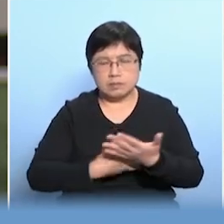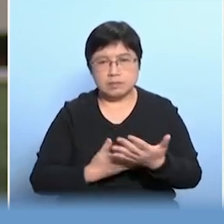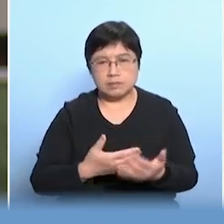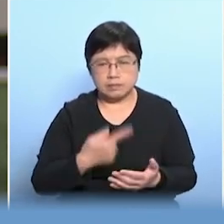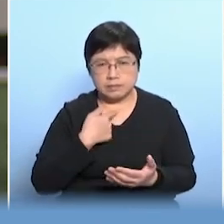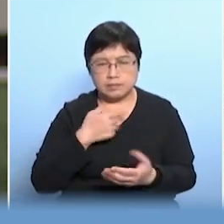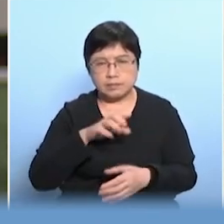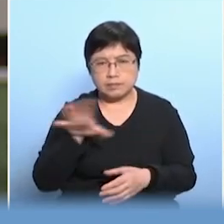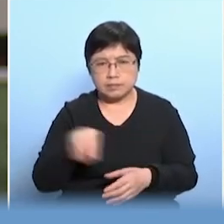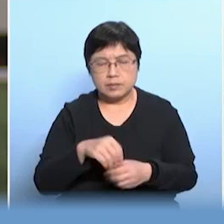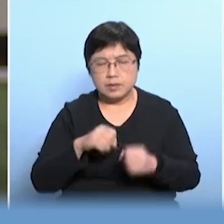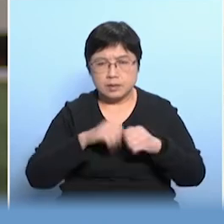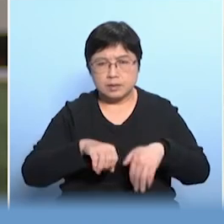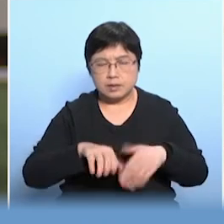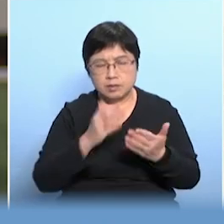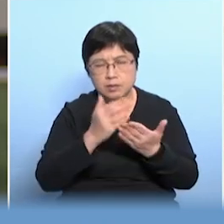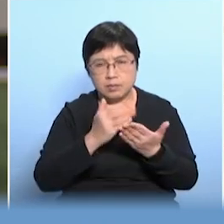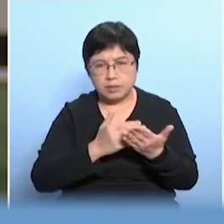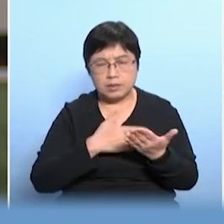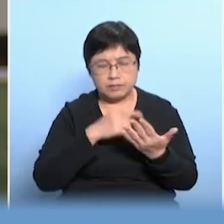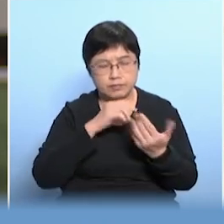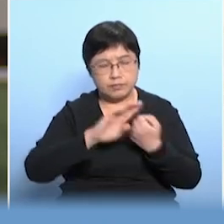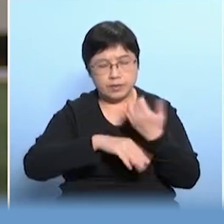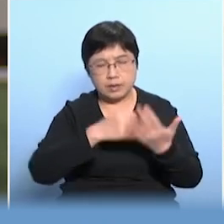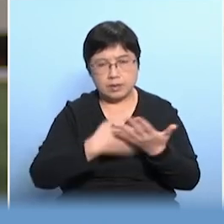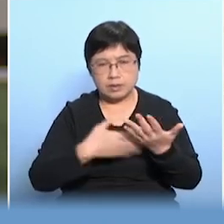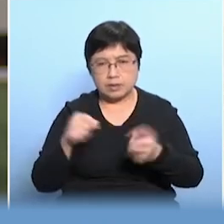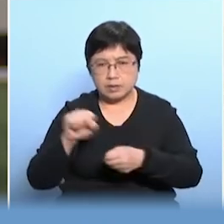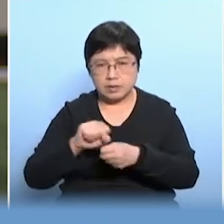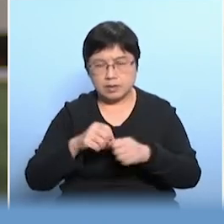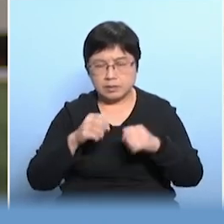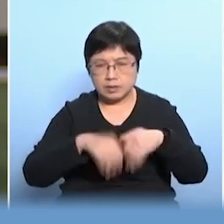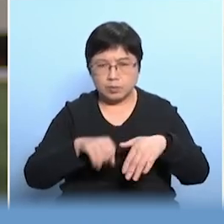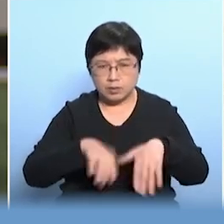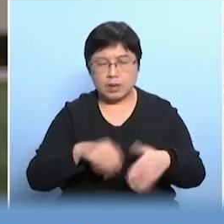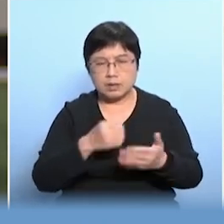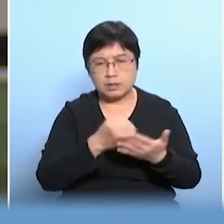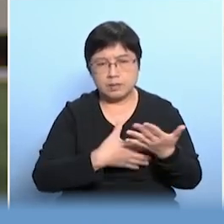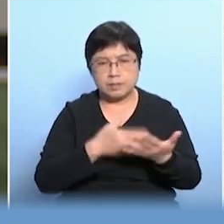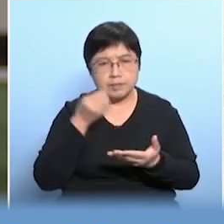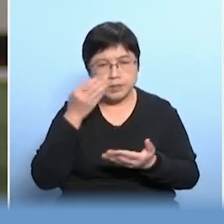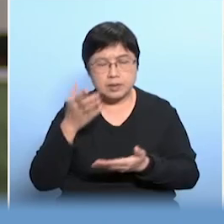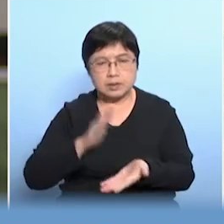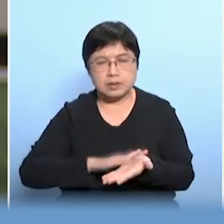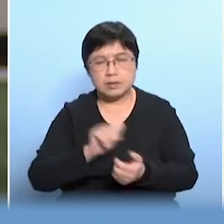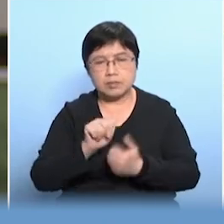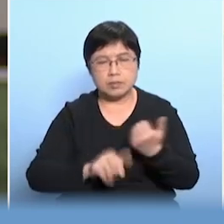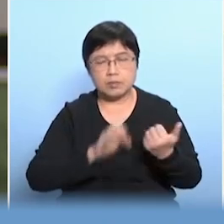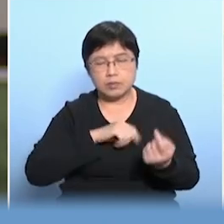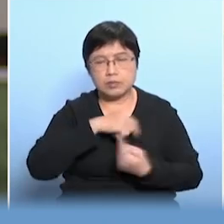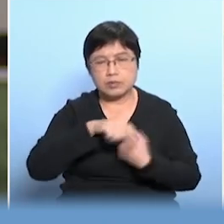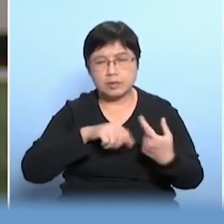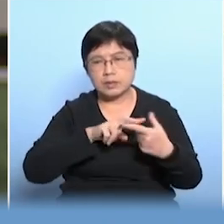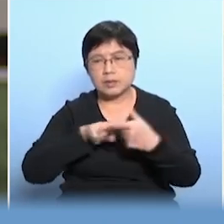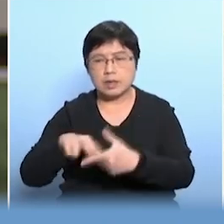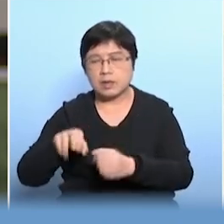應該要引入一個調解機制，在條例入面加入有關的調解條款，給到醫務委員會轉介